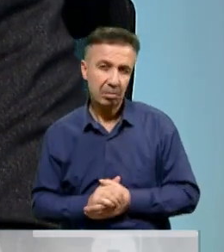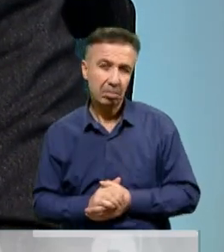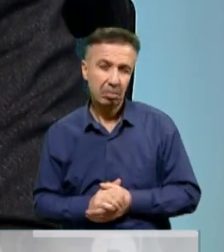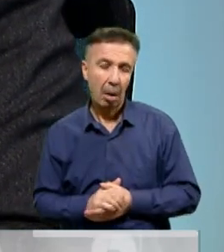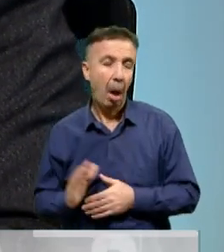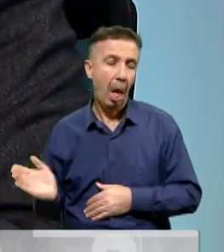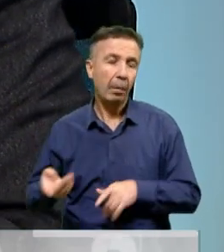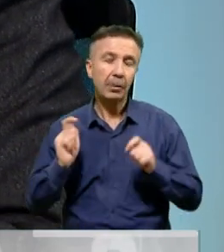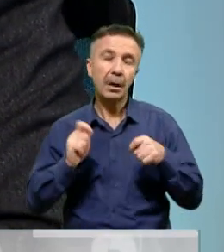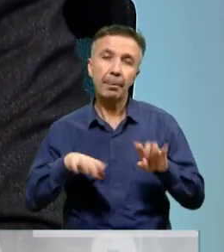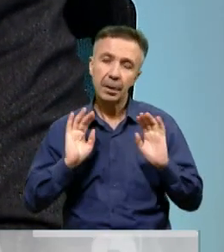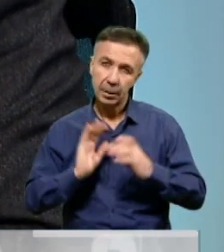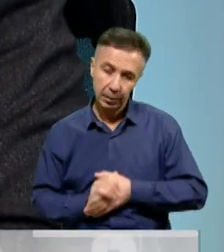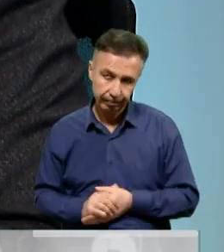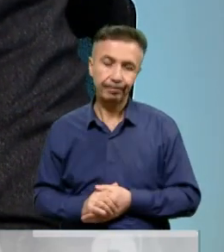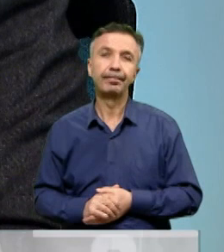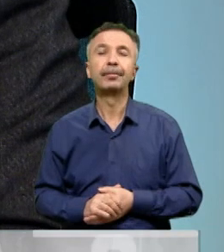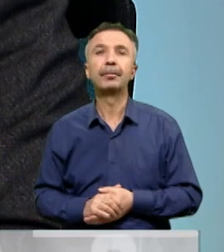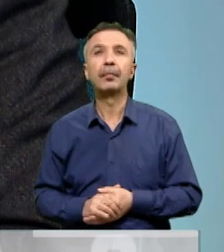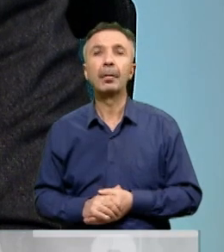rehavete düşmememiz gerekir.